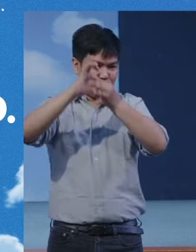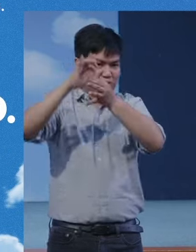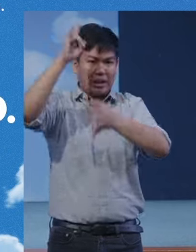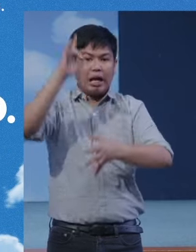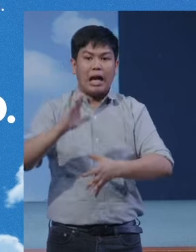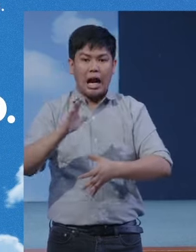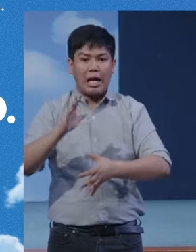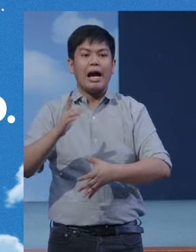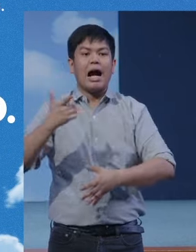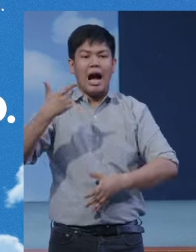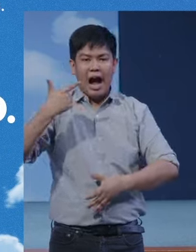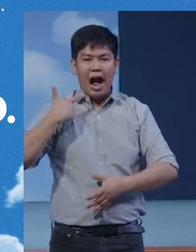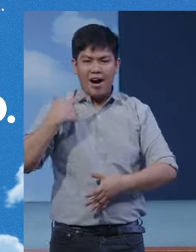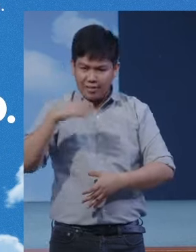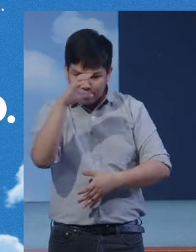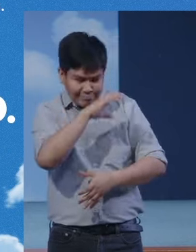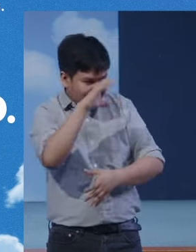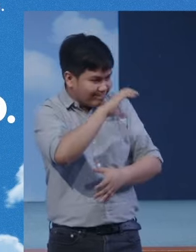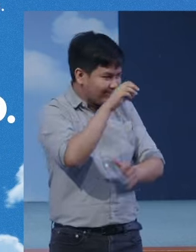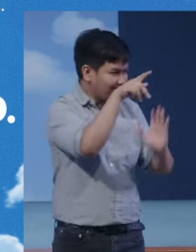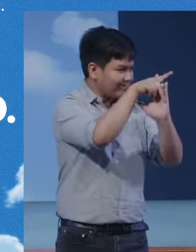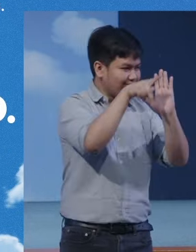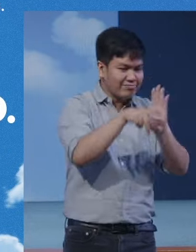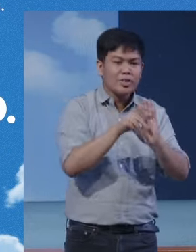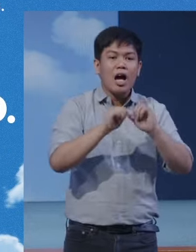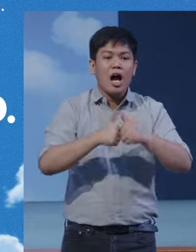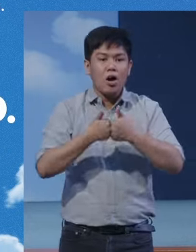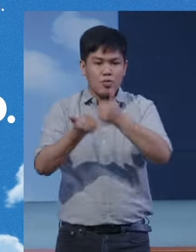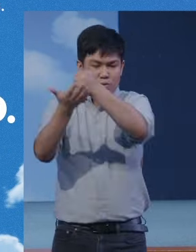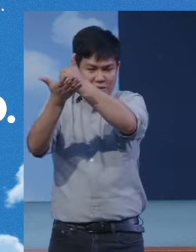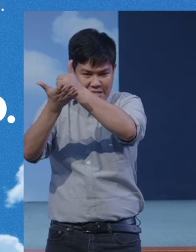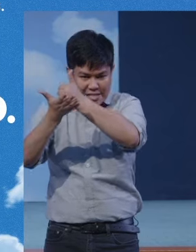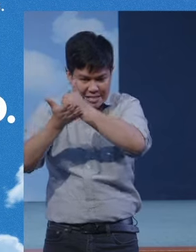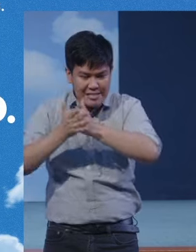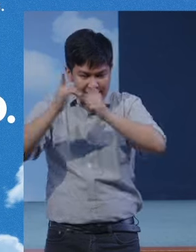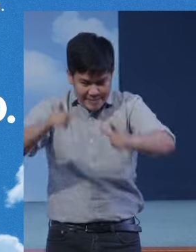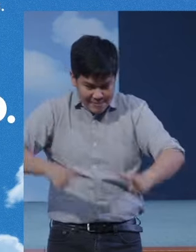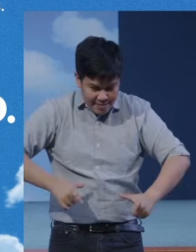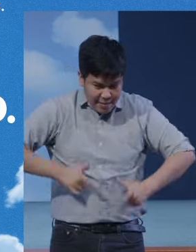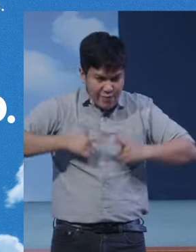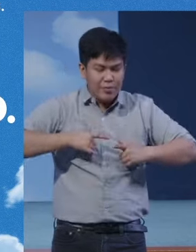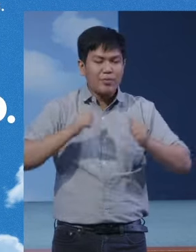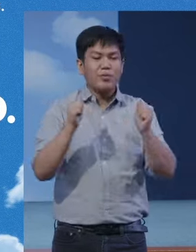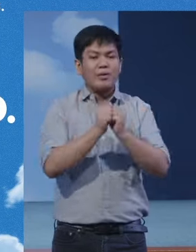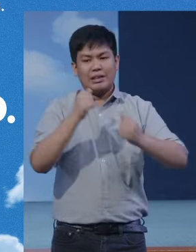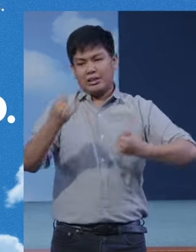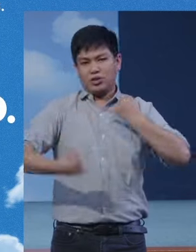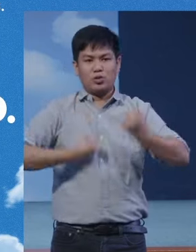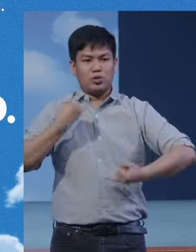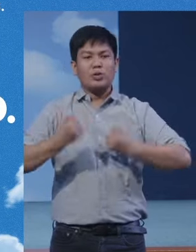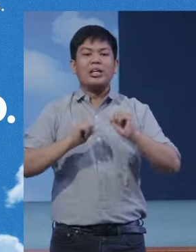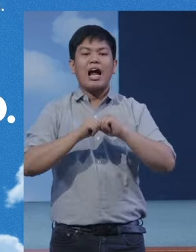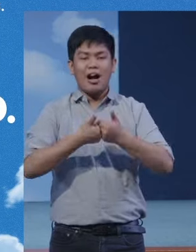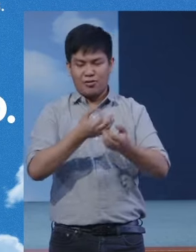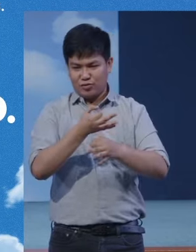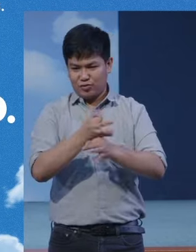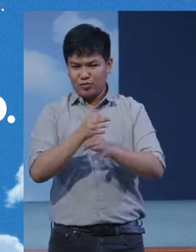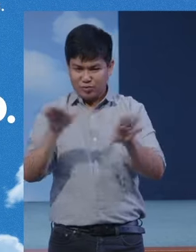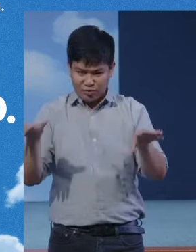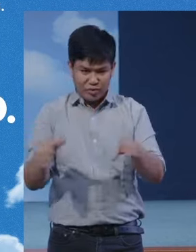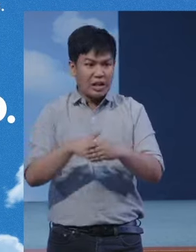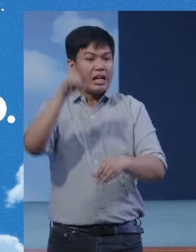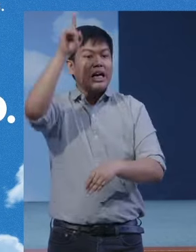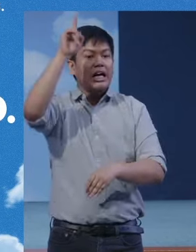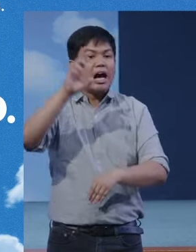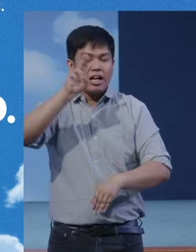makakahanap kayo ng mga prinsipyo na makakatulong sa inyo na mamuhay ng may kagalakan at kasiyahan ginagamit